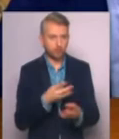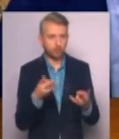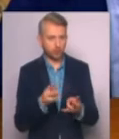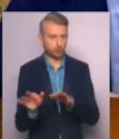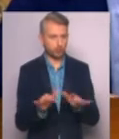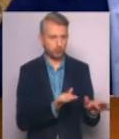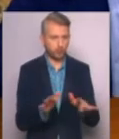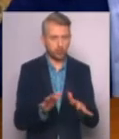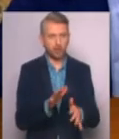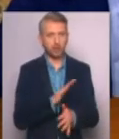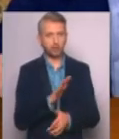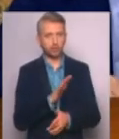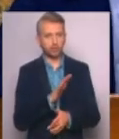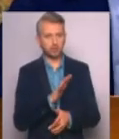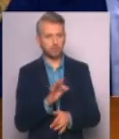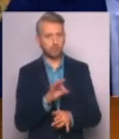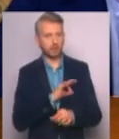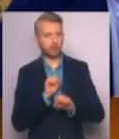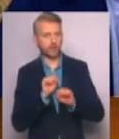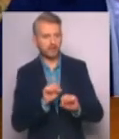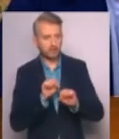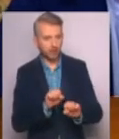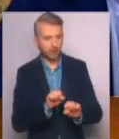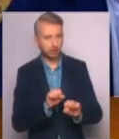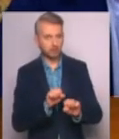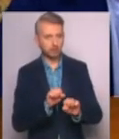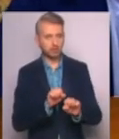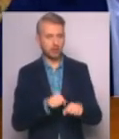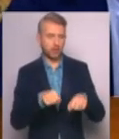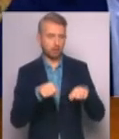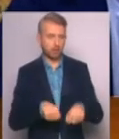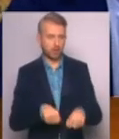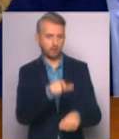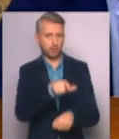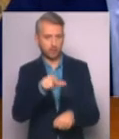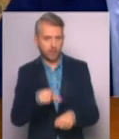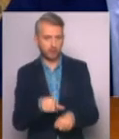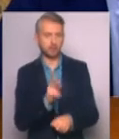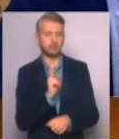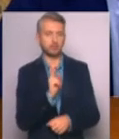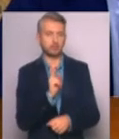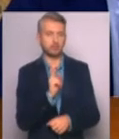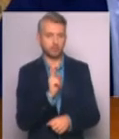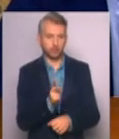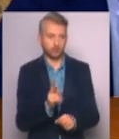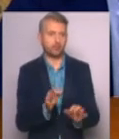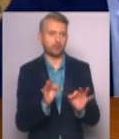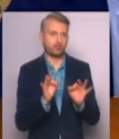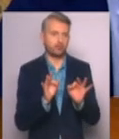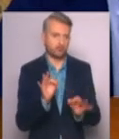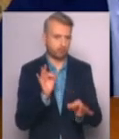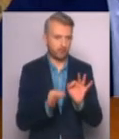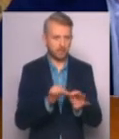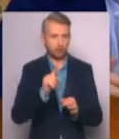і бути тими якраз правозахисниками прав людей-мешканців, які правомірно потребують уваги, тому